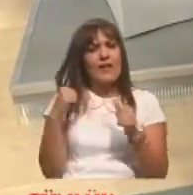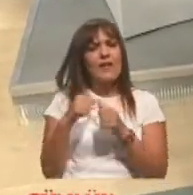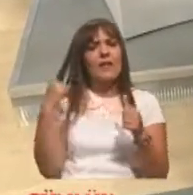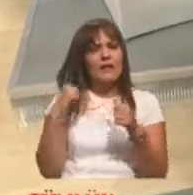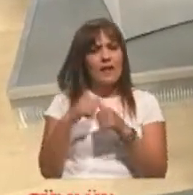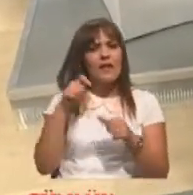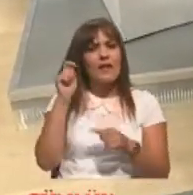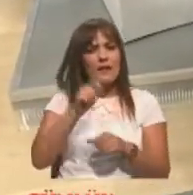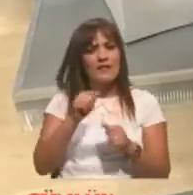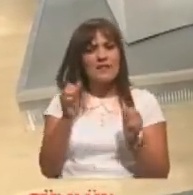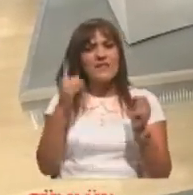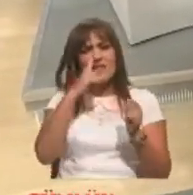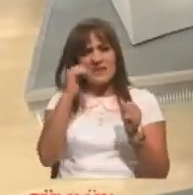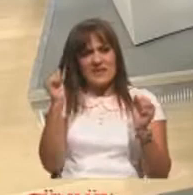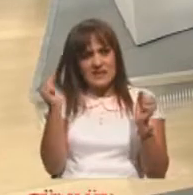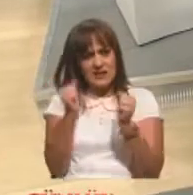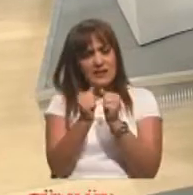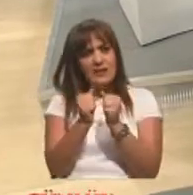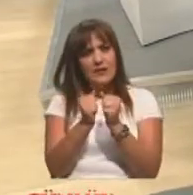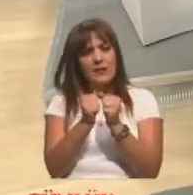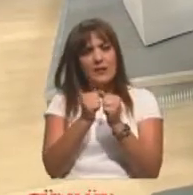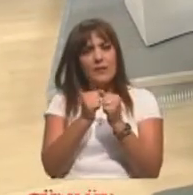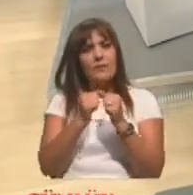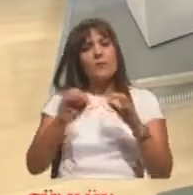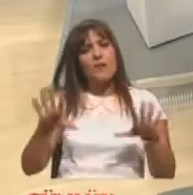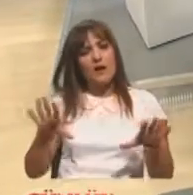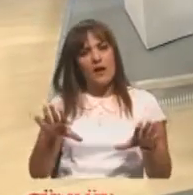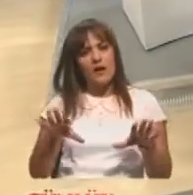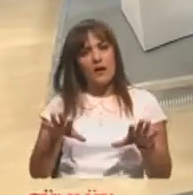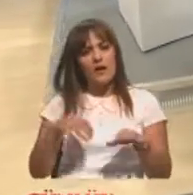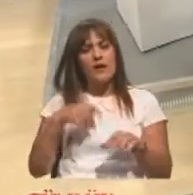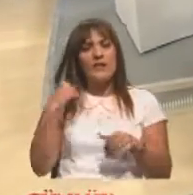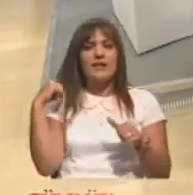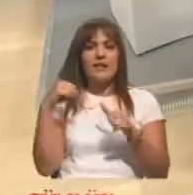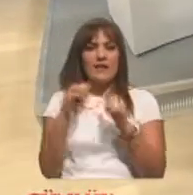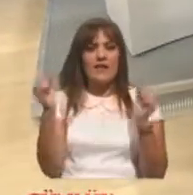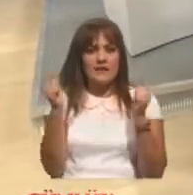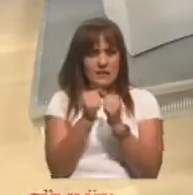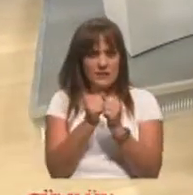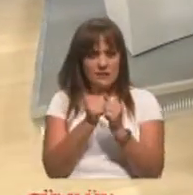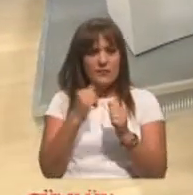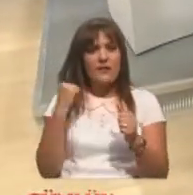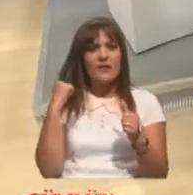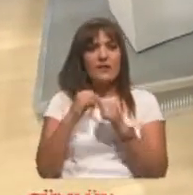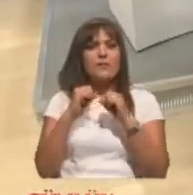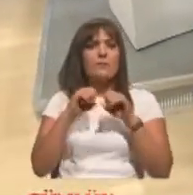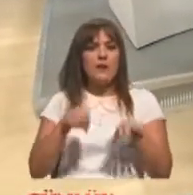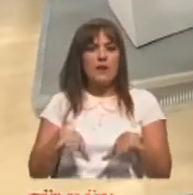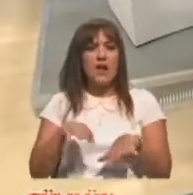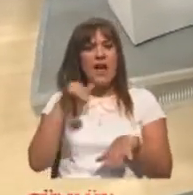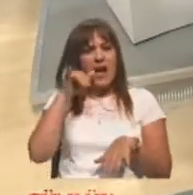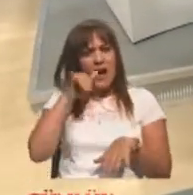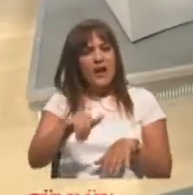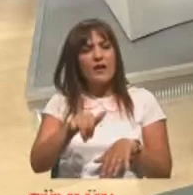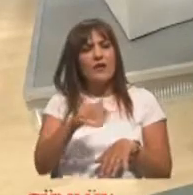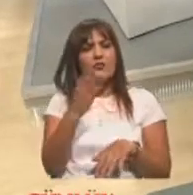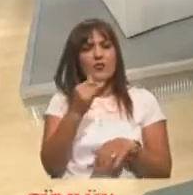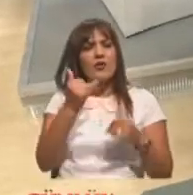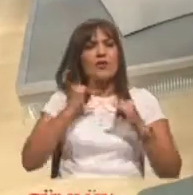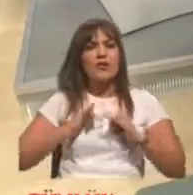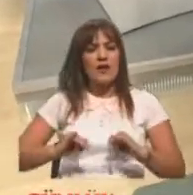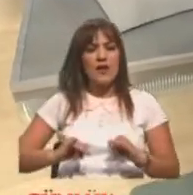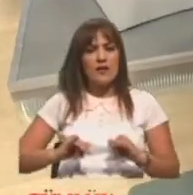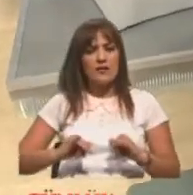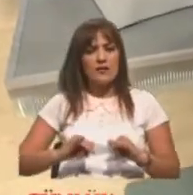edebiliriz. Sıkıyorum. Ve bırakıyorum. Tekrar sıkıyorum. Ve bırakıyorum. Aynı şekilde çok